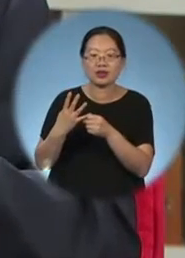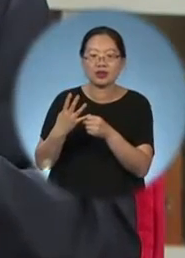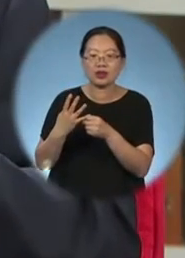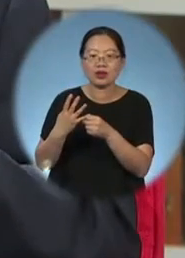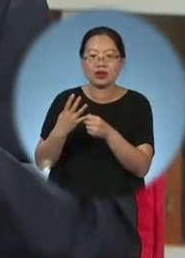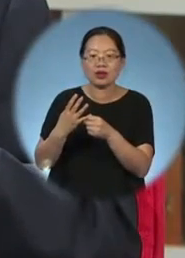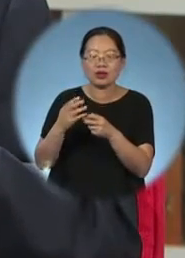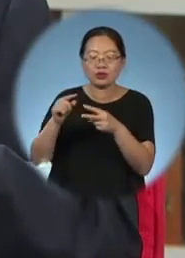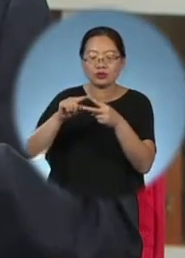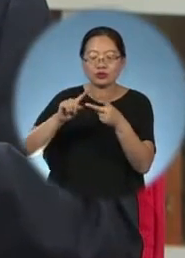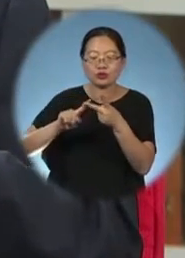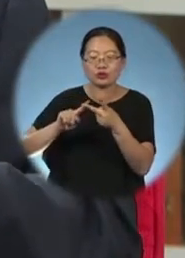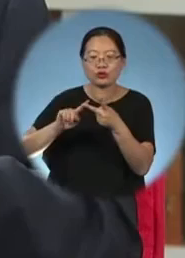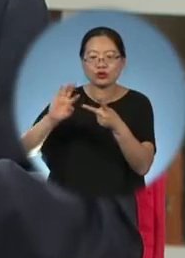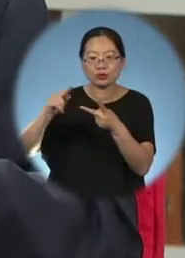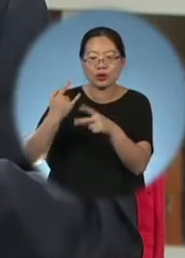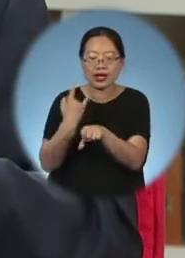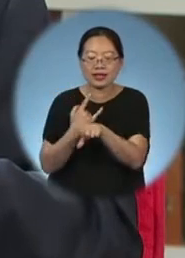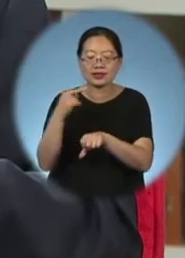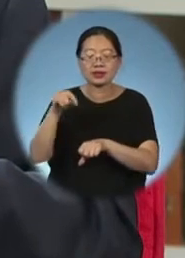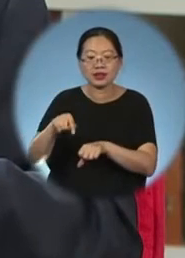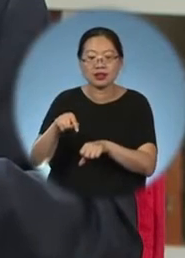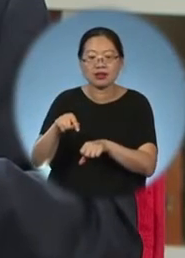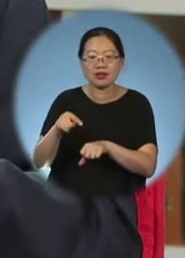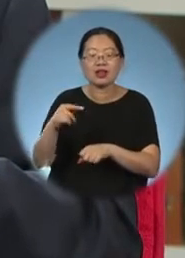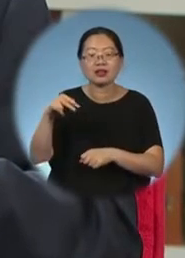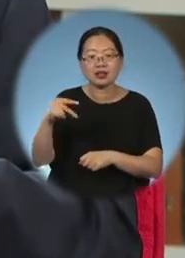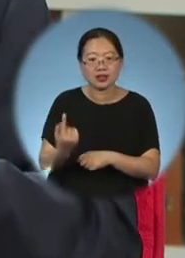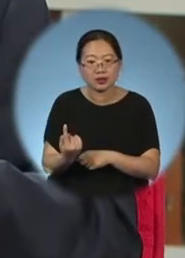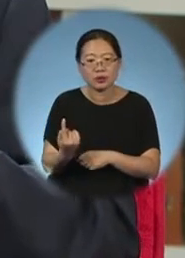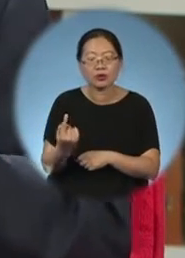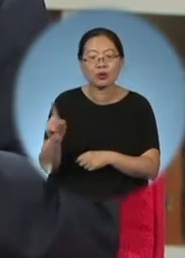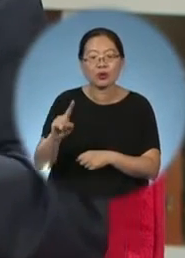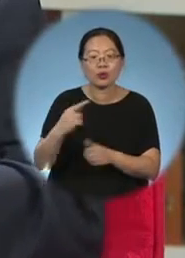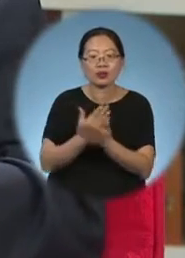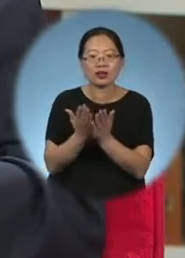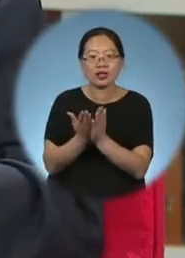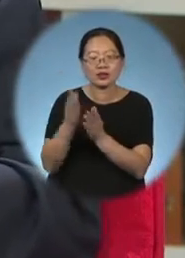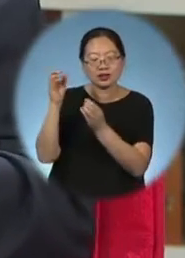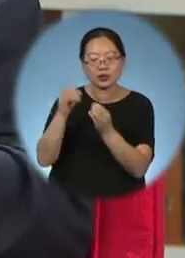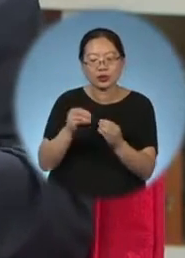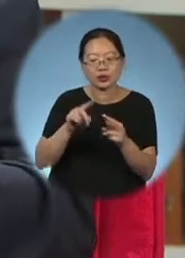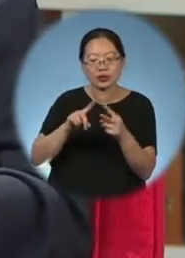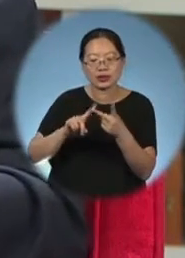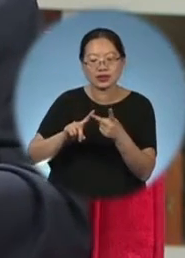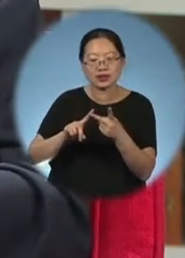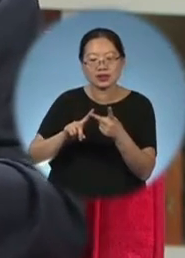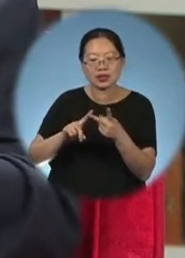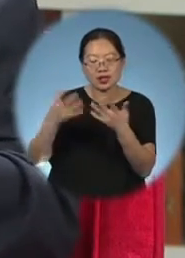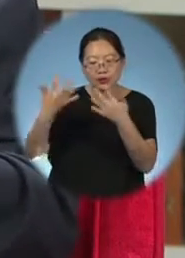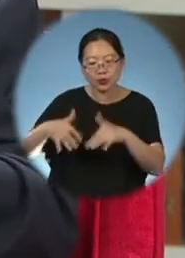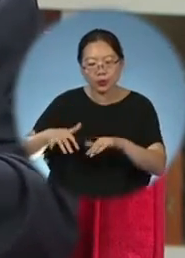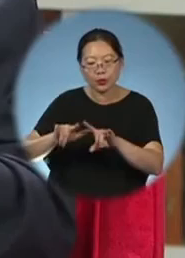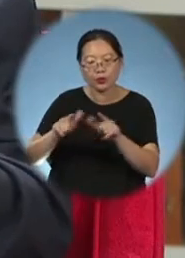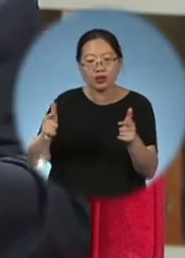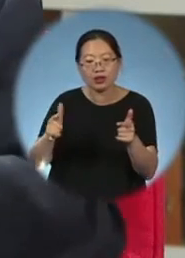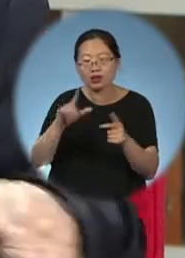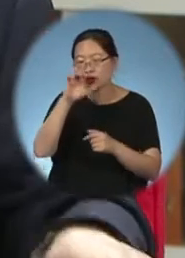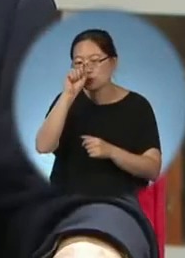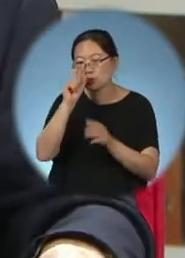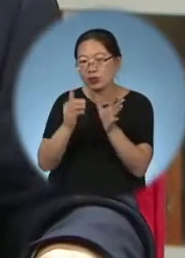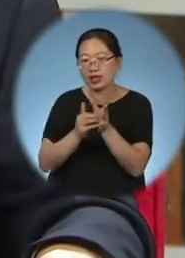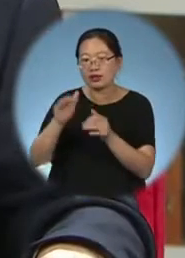중임으로 하는 것이 저는 그래도 여러 가지 전통이라든가 우리 내외 조건이랑 이런 데 이제